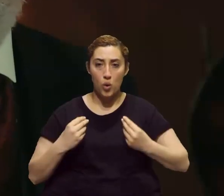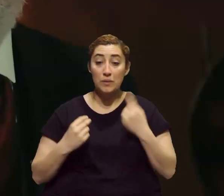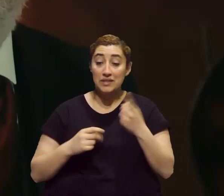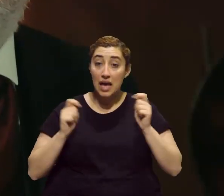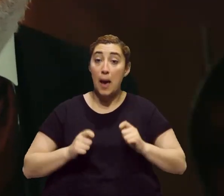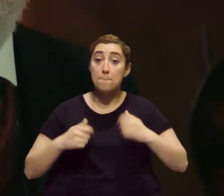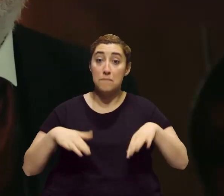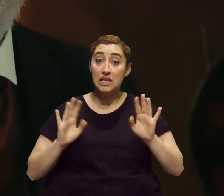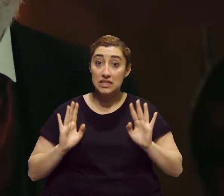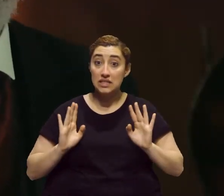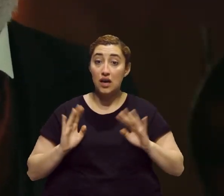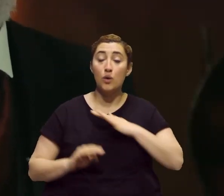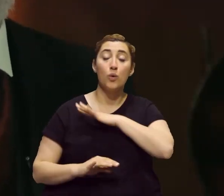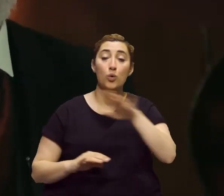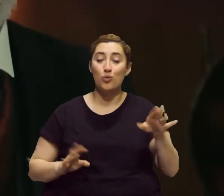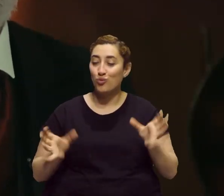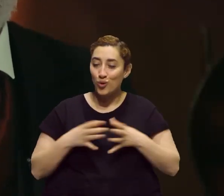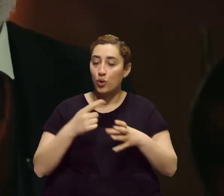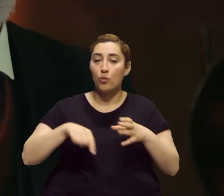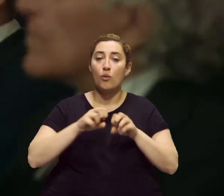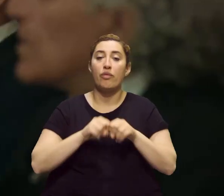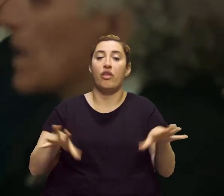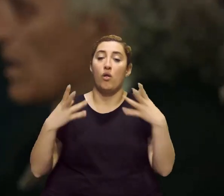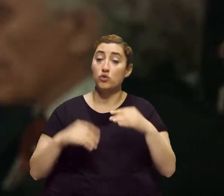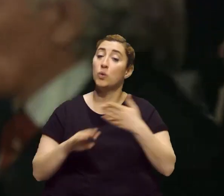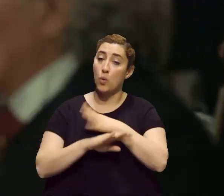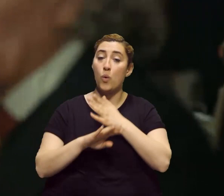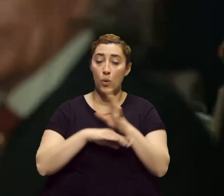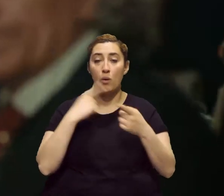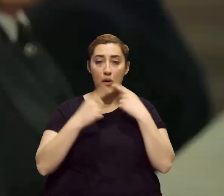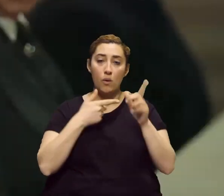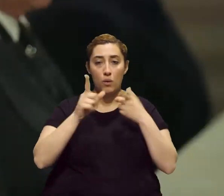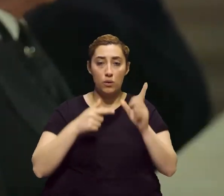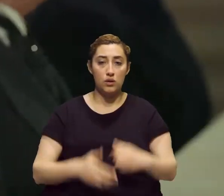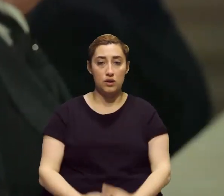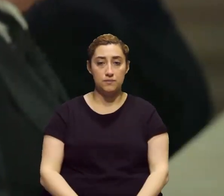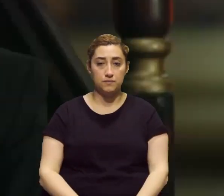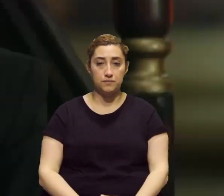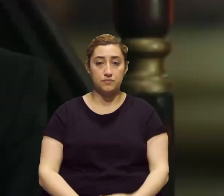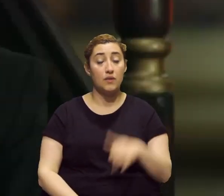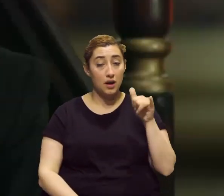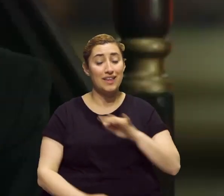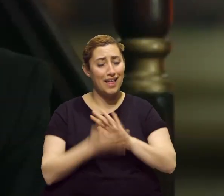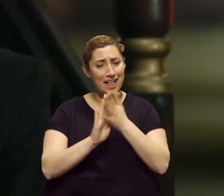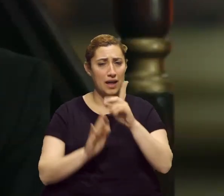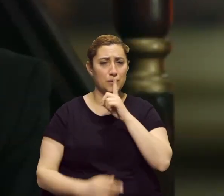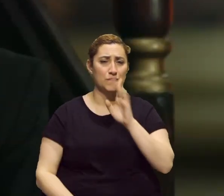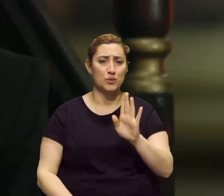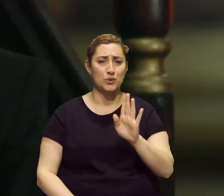Bir şeyler yapmazsak bütün teşkilat dağılacak. Yüce Meclis, Yüce Efendi baş köşede. Haklısınız. Yeter,